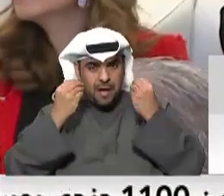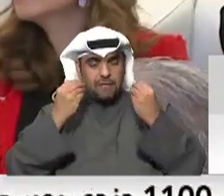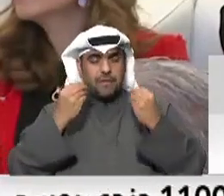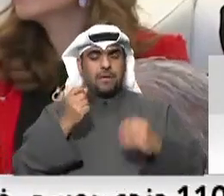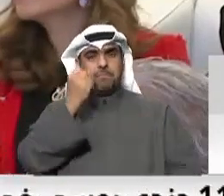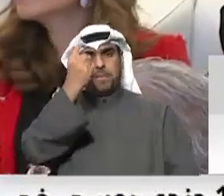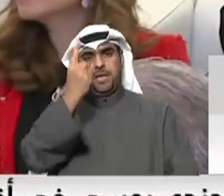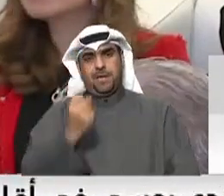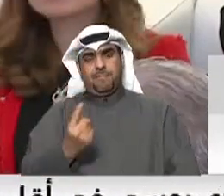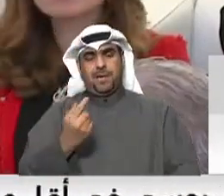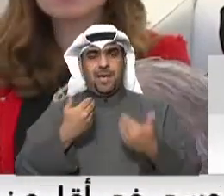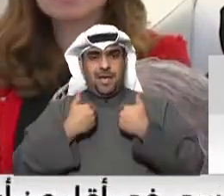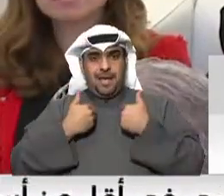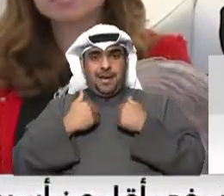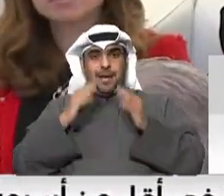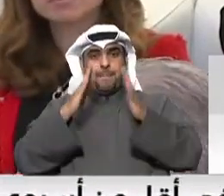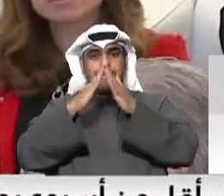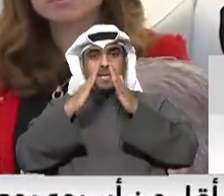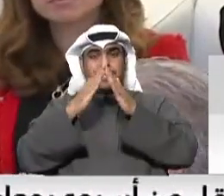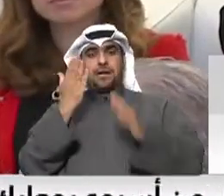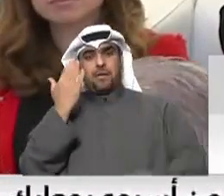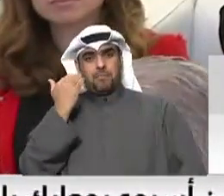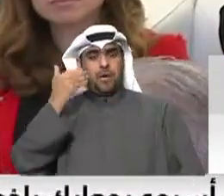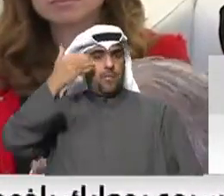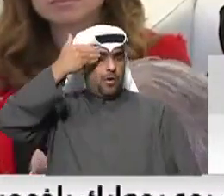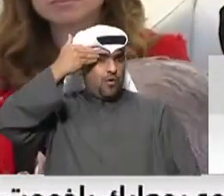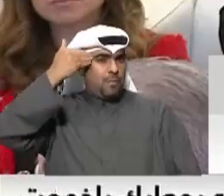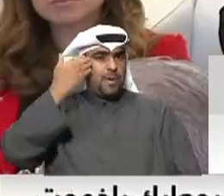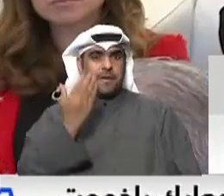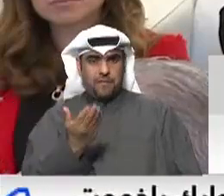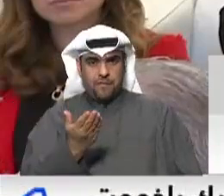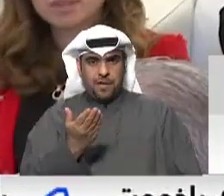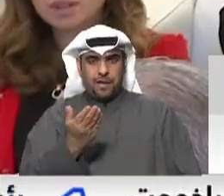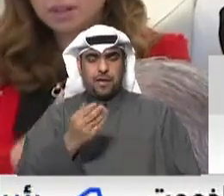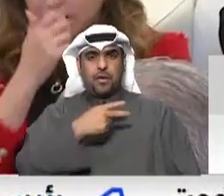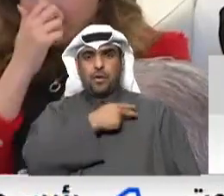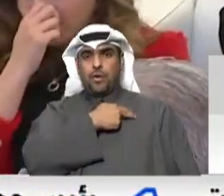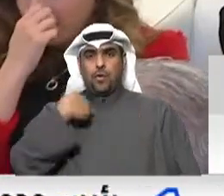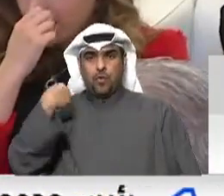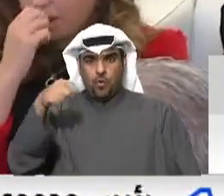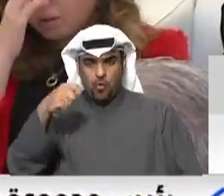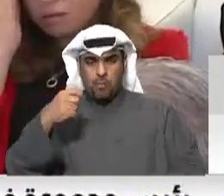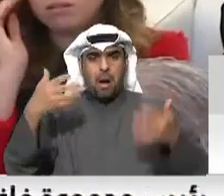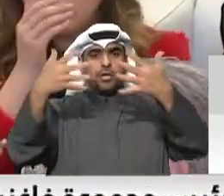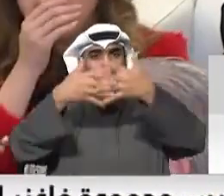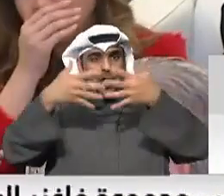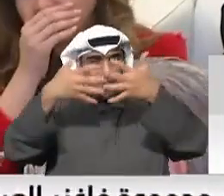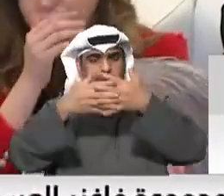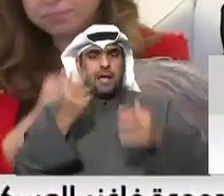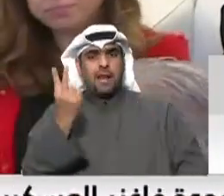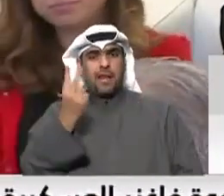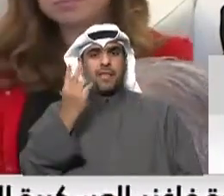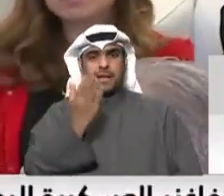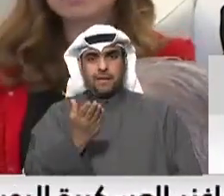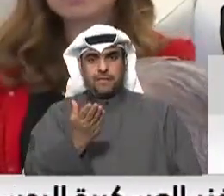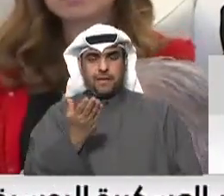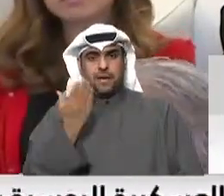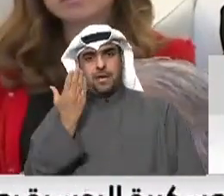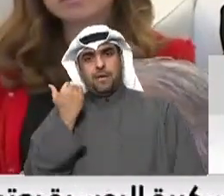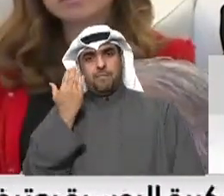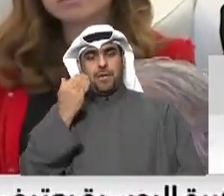مصر ما بين الجمعيات الأهلية وما بين المؤسسات الحكومية، وهناك استراتيجيات